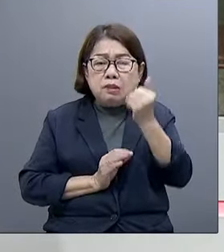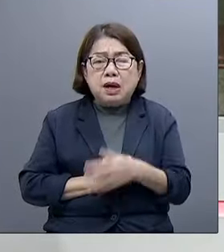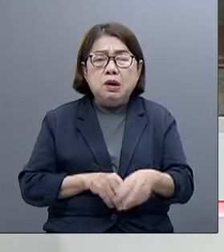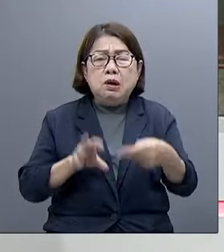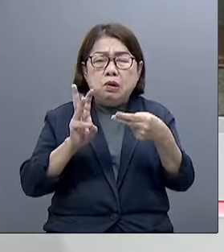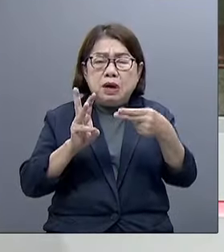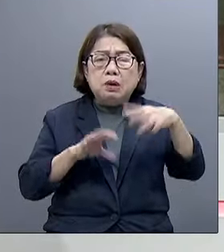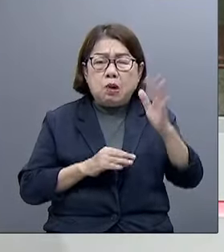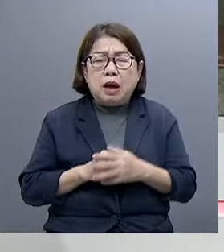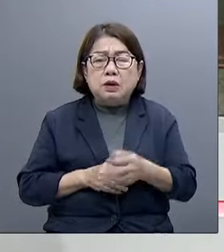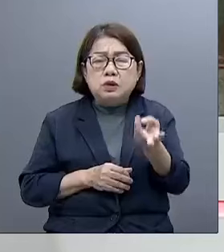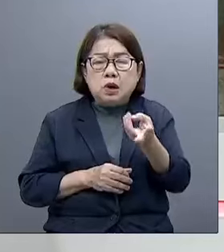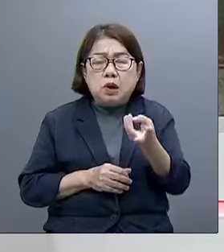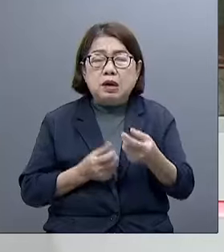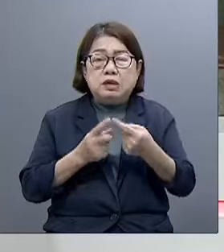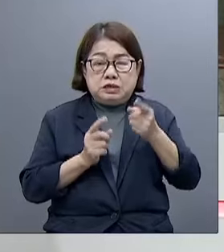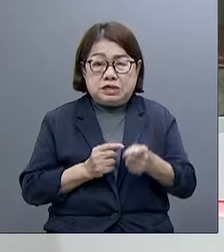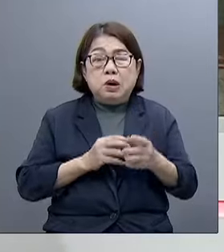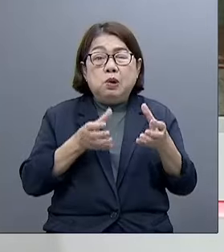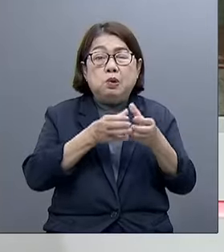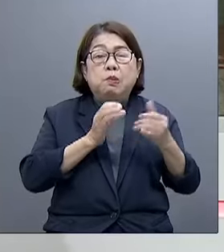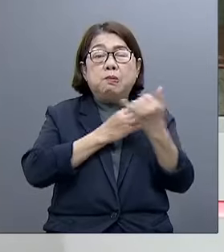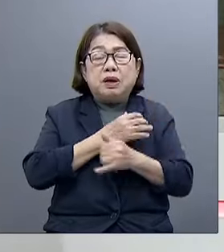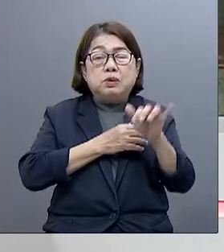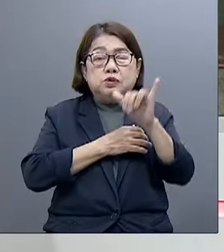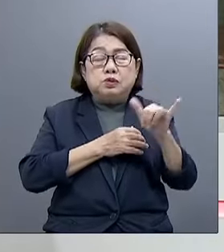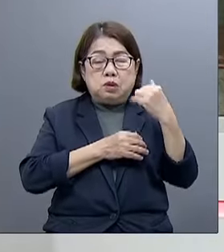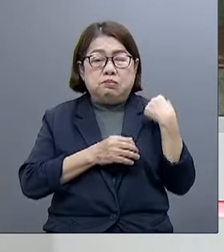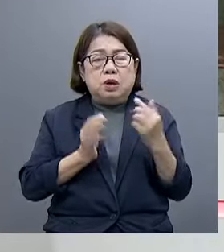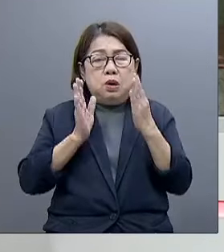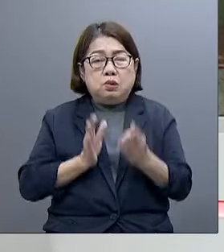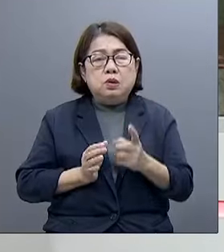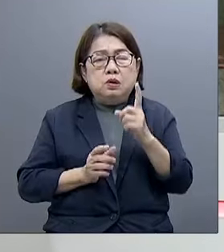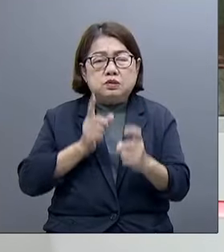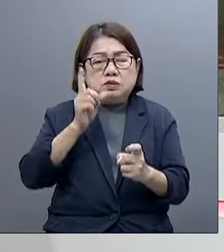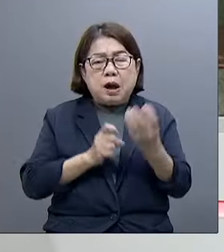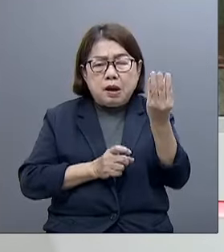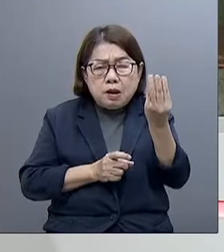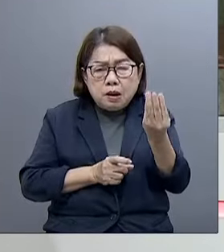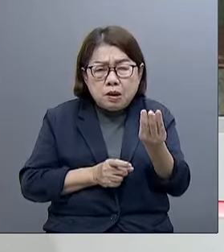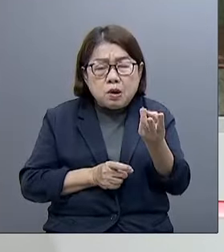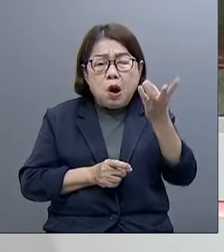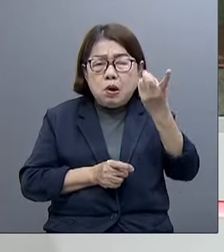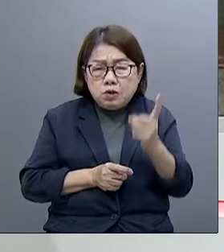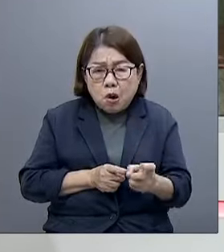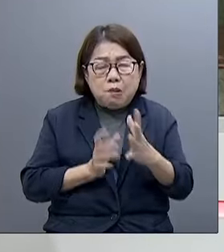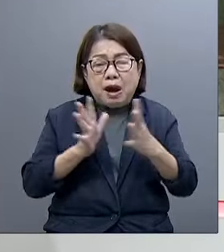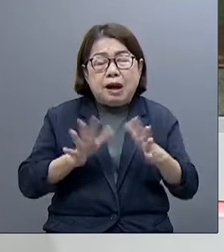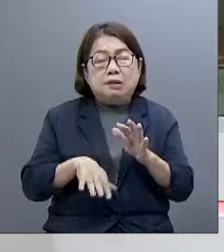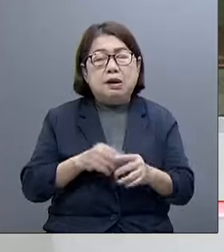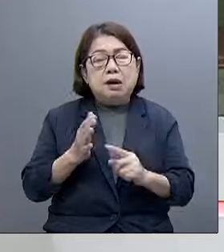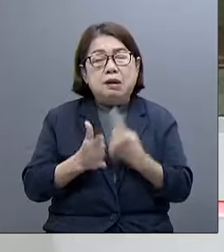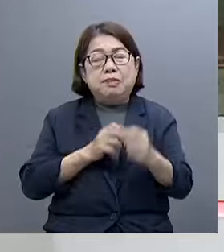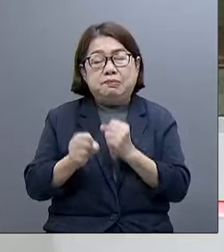60,000 กว่าคนเท่านั้นโดยยุโรปเนี่ยถือเป็นภูมิภาคที่มีผู้เสียชีวิตลดลงมากที่สุดถึงร้อยละ36นับจากปี2010ด้วย